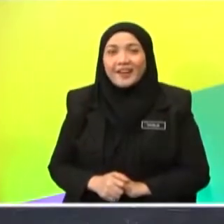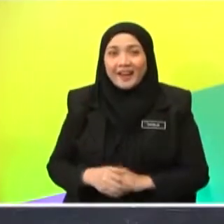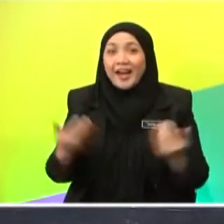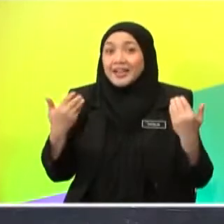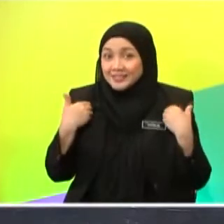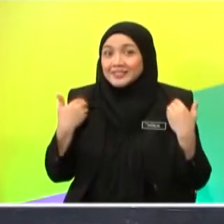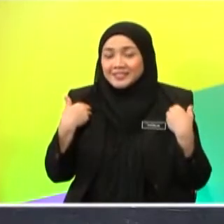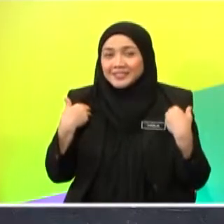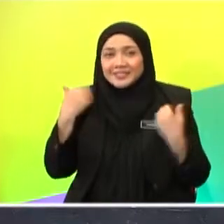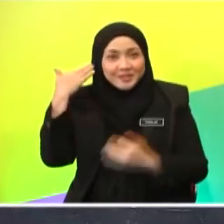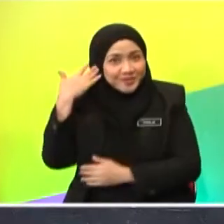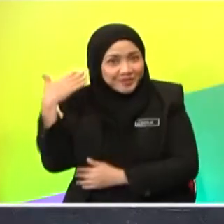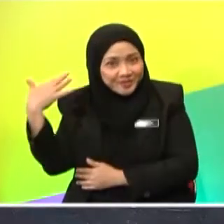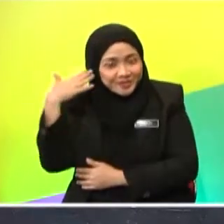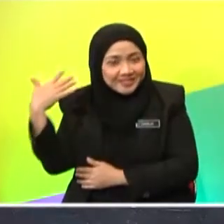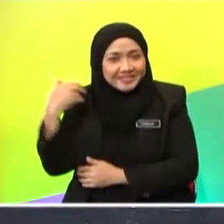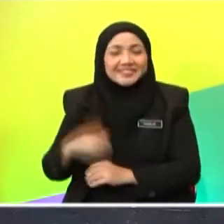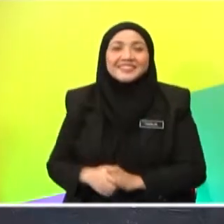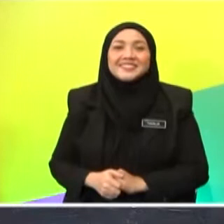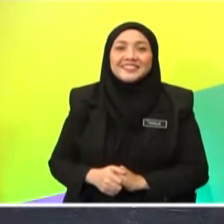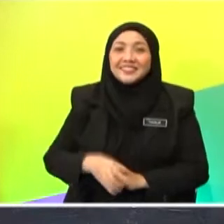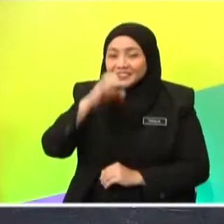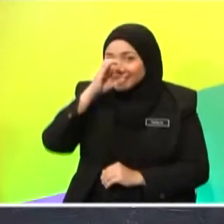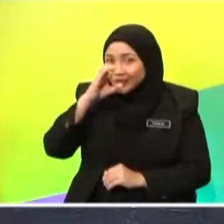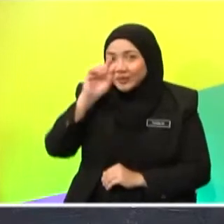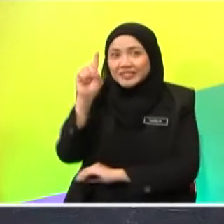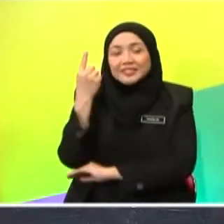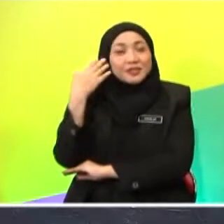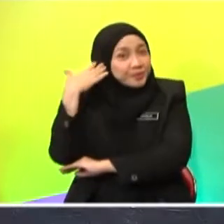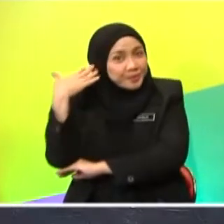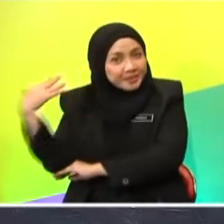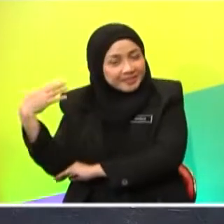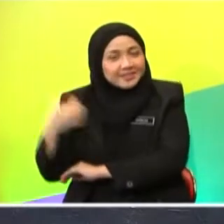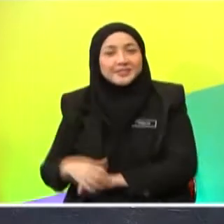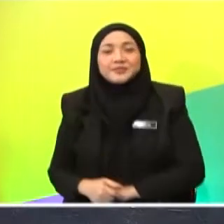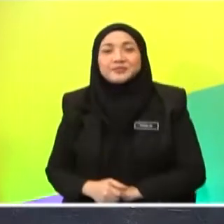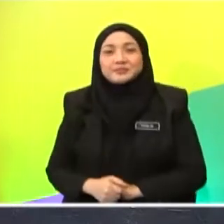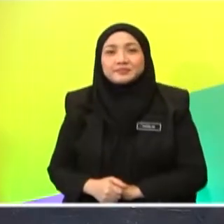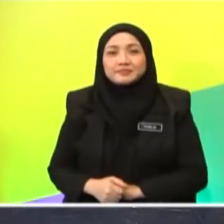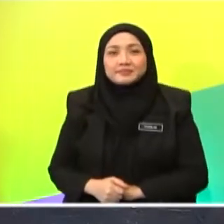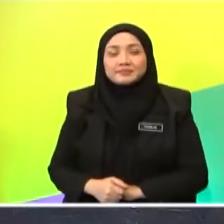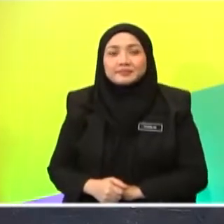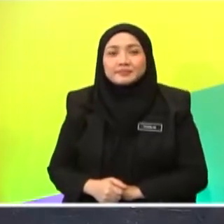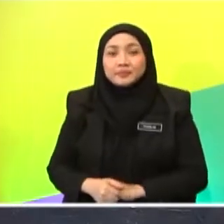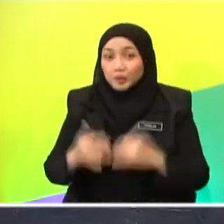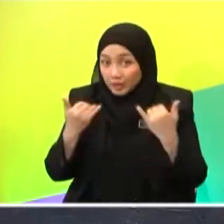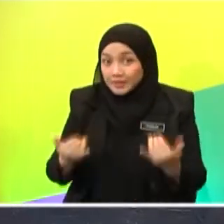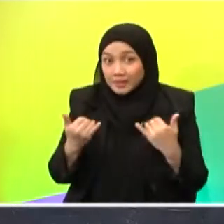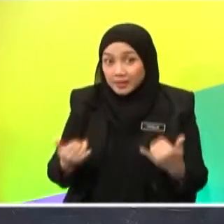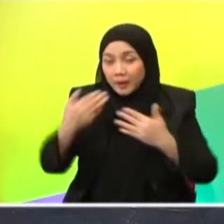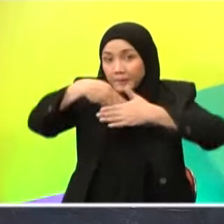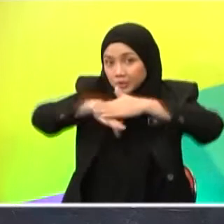hahaha betul DC shock Manager somehow kece gue sekarang saya kini masukkan ke dalam bekas